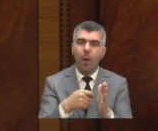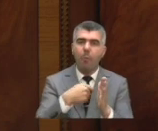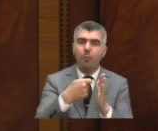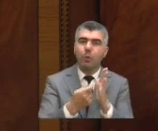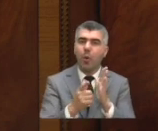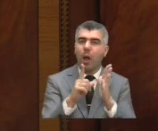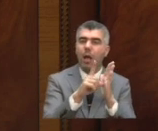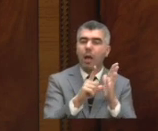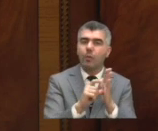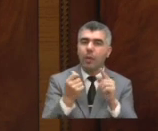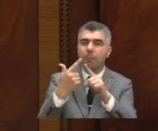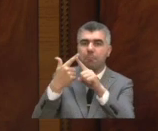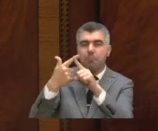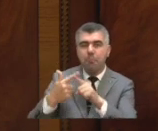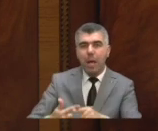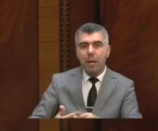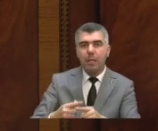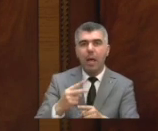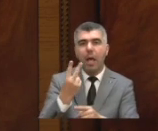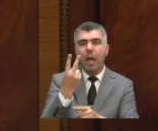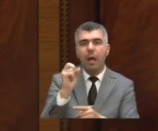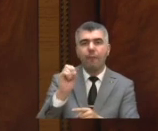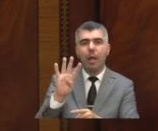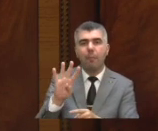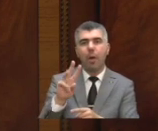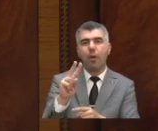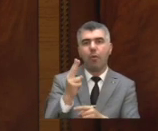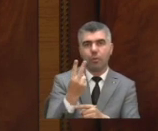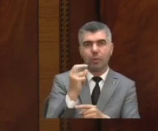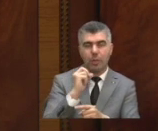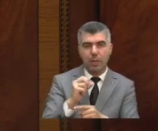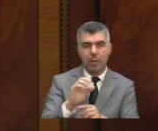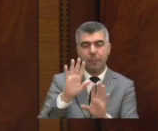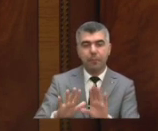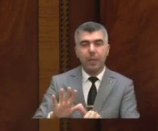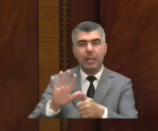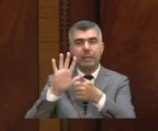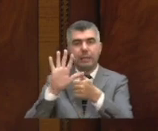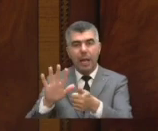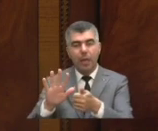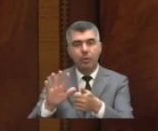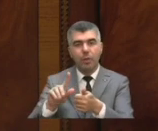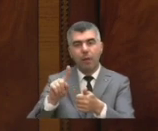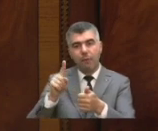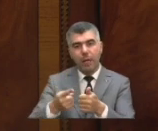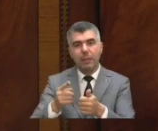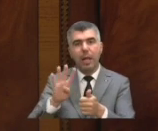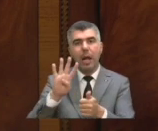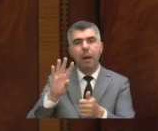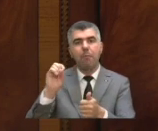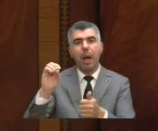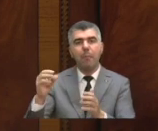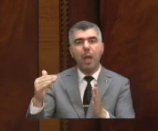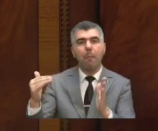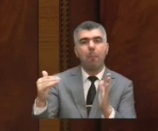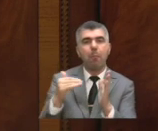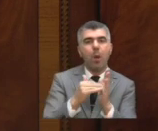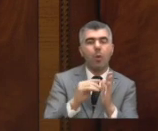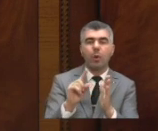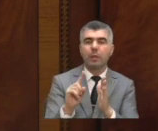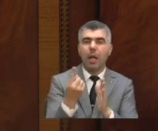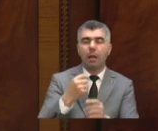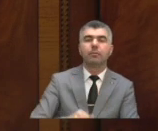قانون الماليه لسنه 2024 في 16 المليار و 400 مليون درهم